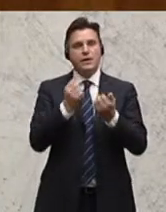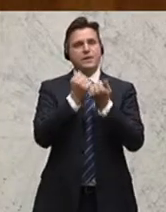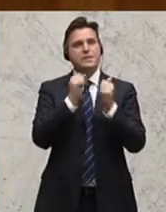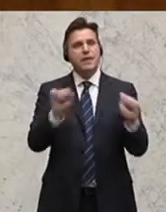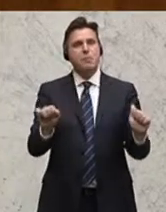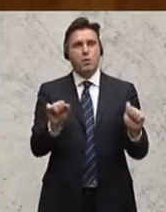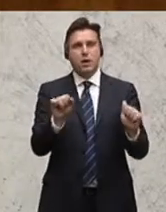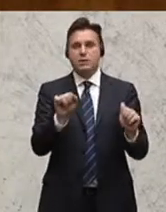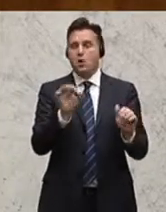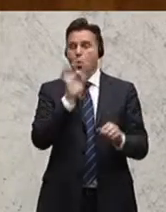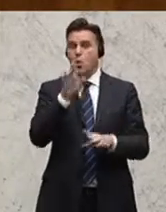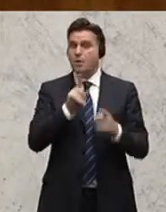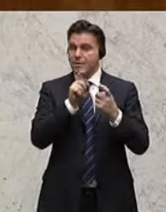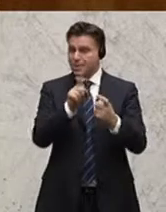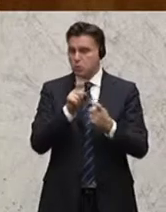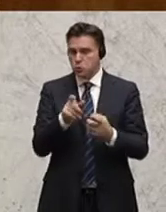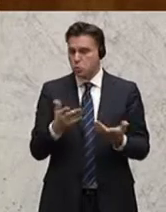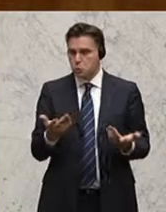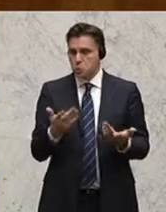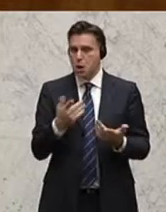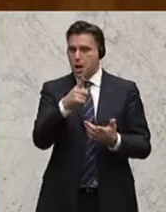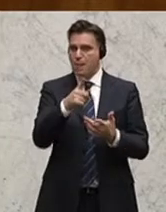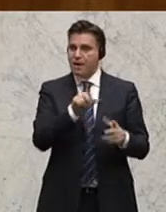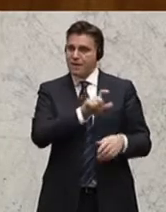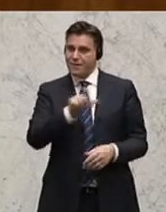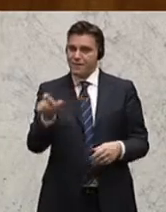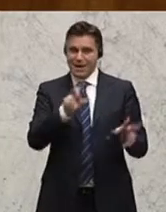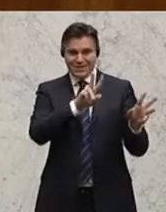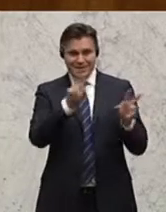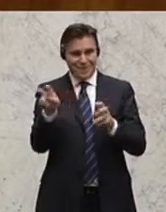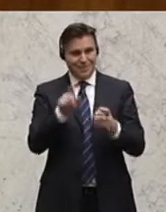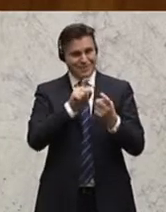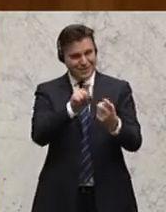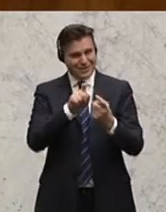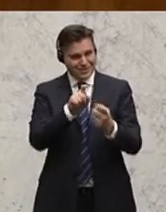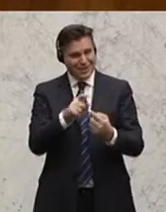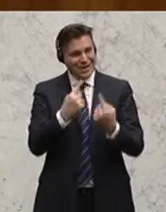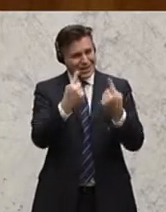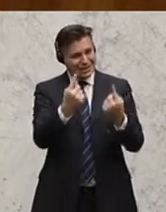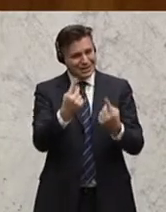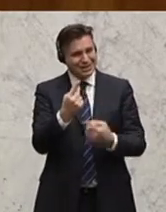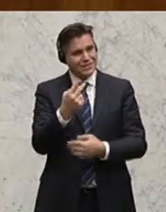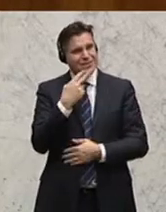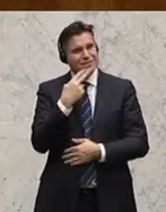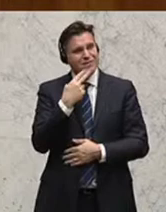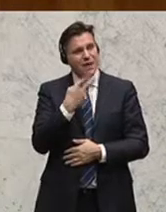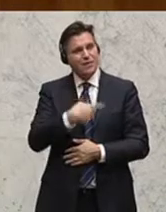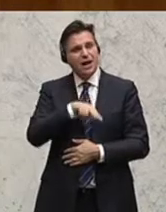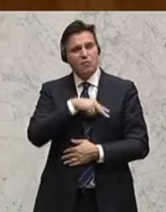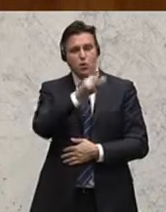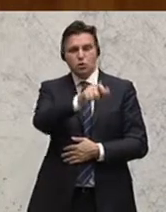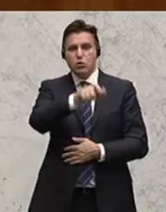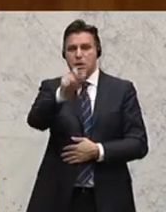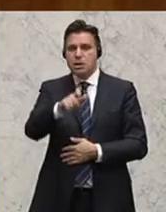ohne Diskussion. Nur mit wem wollen Sie Fachthemen diskutieren, wenn Sie nicht wissen, wer Ihre verantwortlichen Ansprechpartner